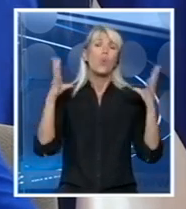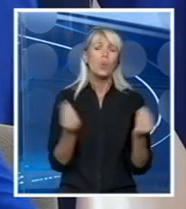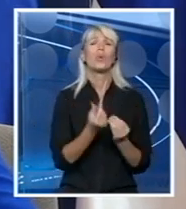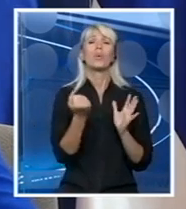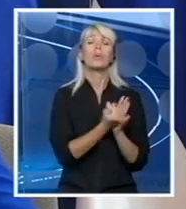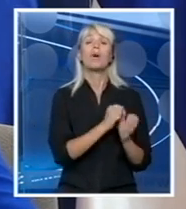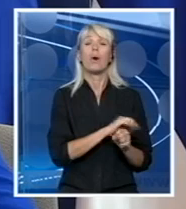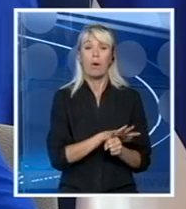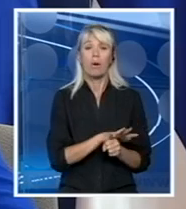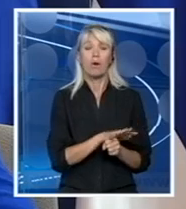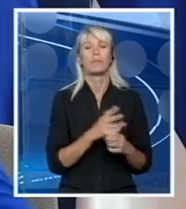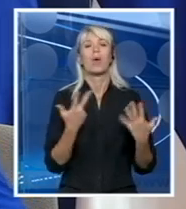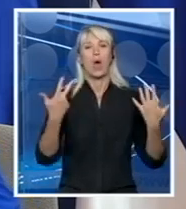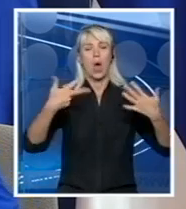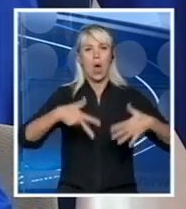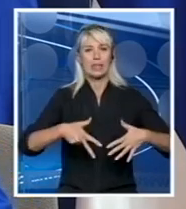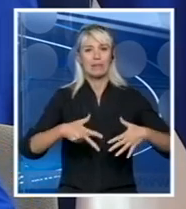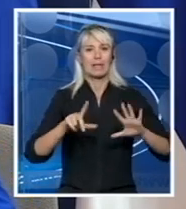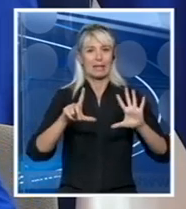slučajeva jeste